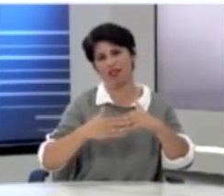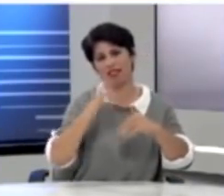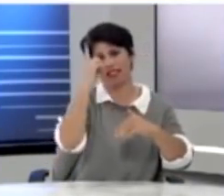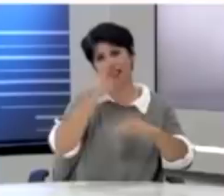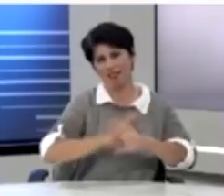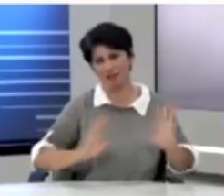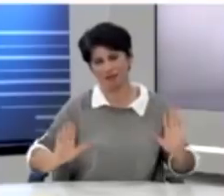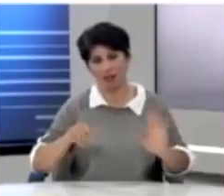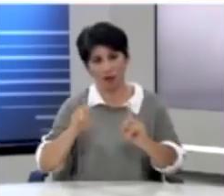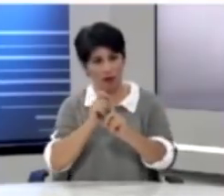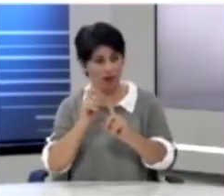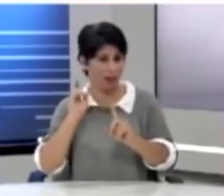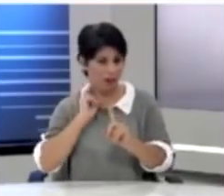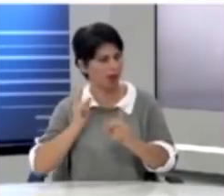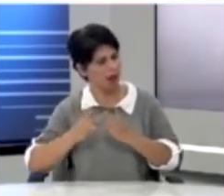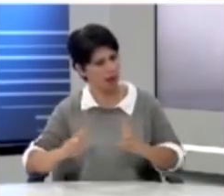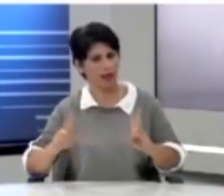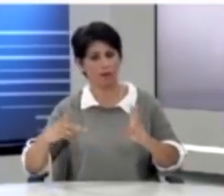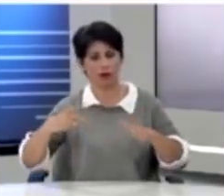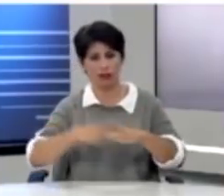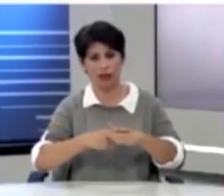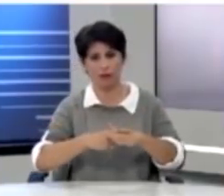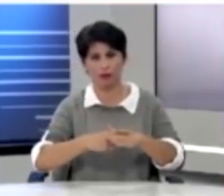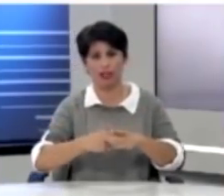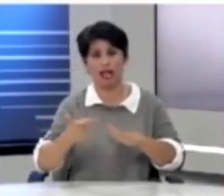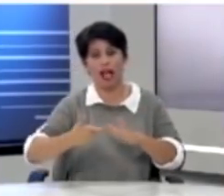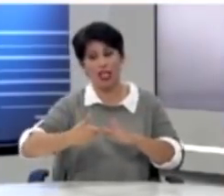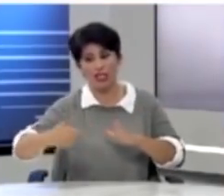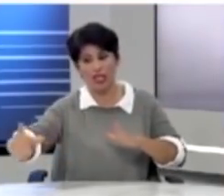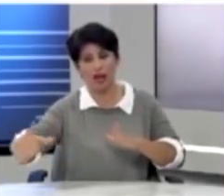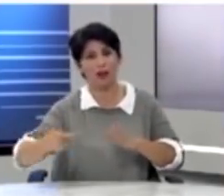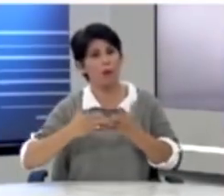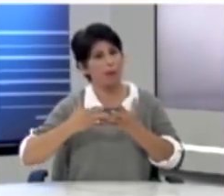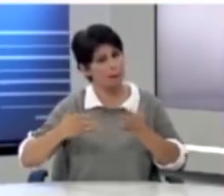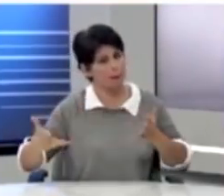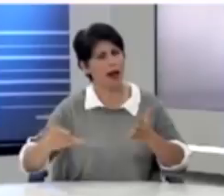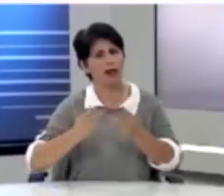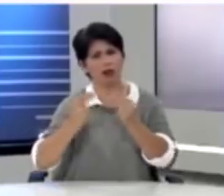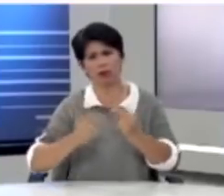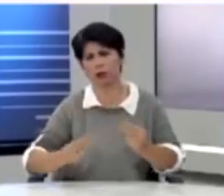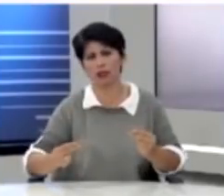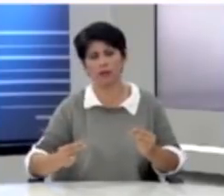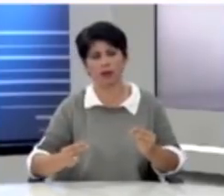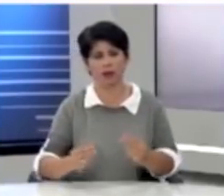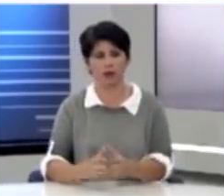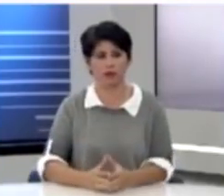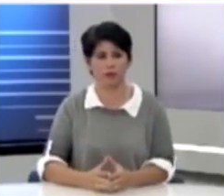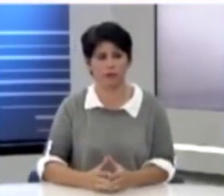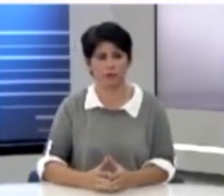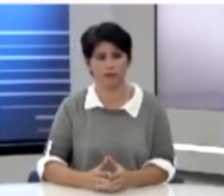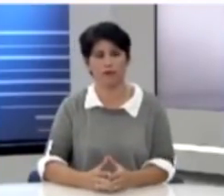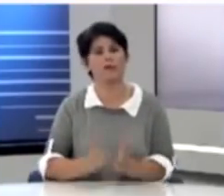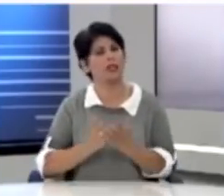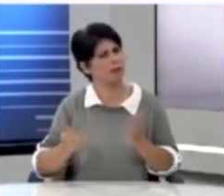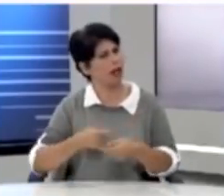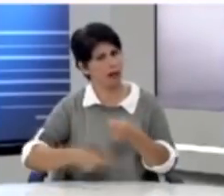θα επιτρέψουν στις τράπεζες να δανειοδοτούν με μεγαλύτερη αποτελεσματικότητα, στις